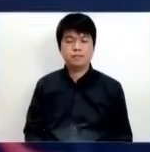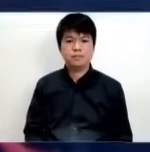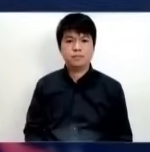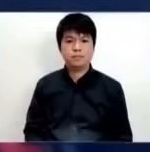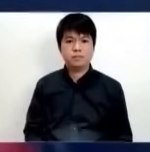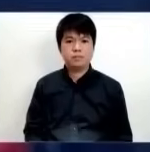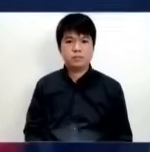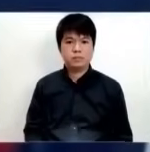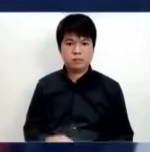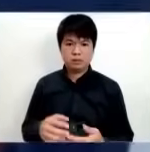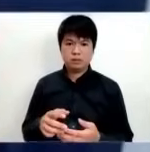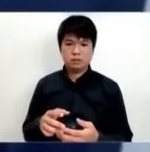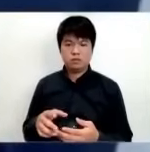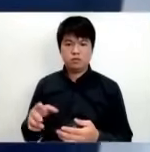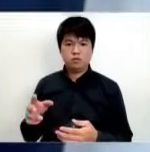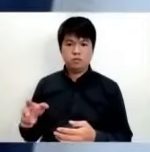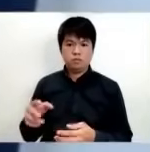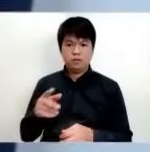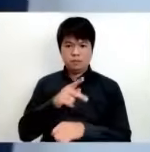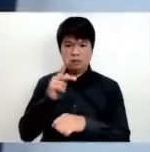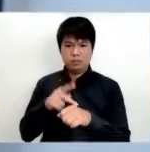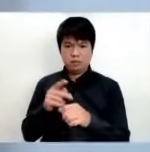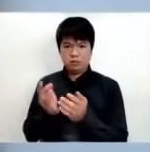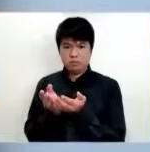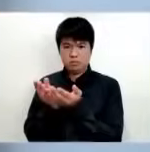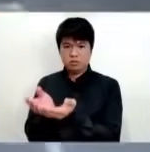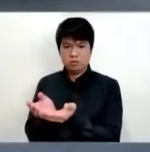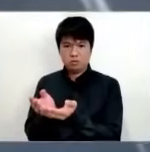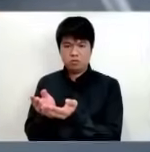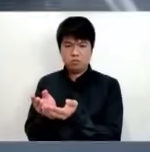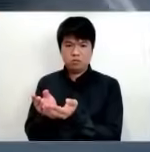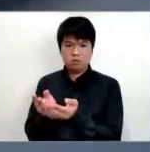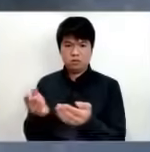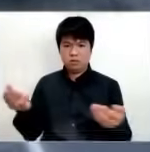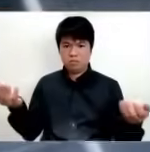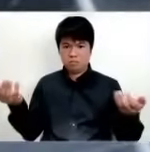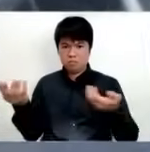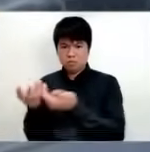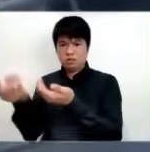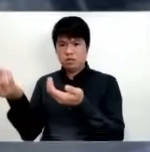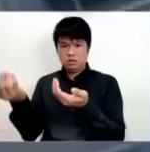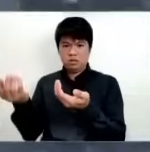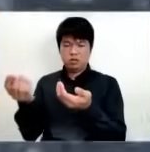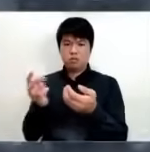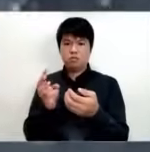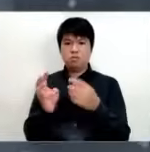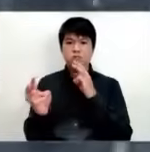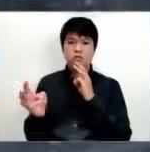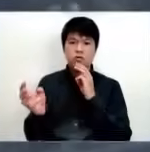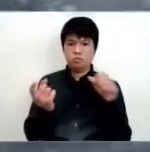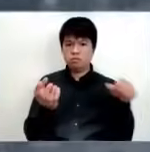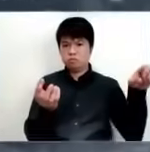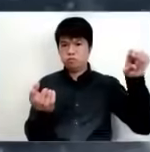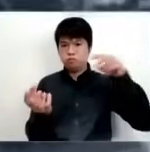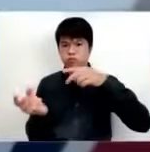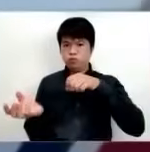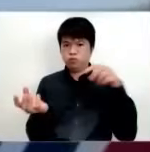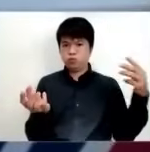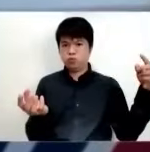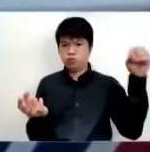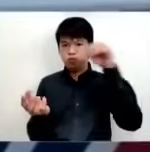Napinsala ang mga barko ng Pilipinas matapos banggain at bombahan ng tubig ng mga barko ng China noong Martes.